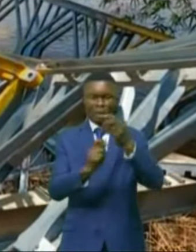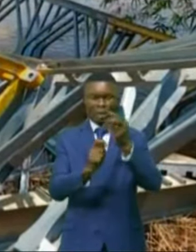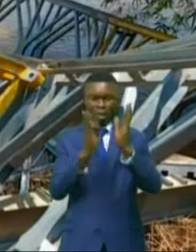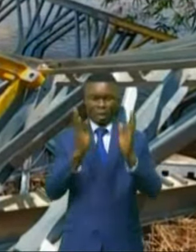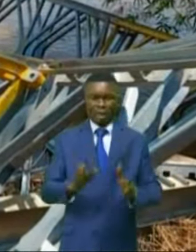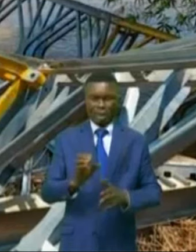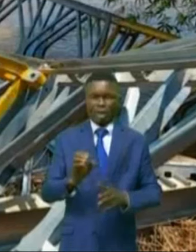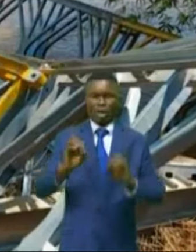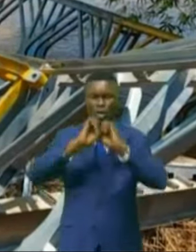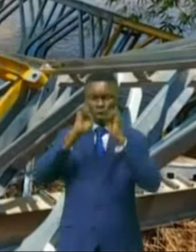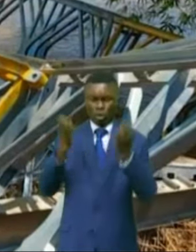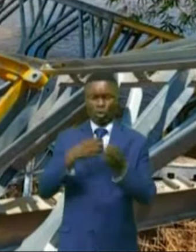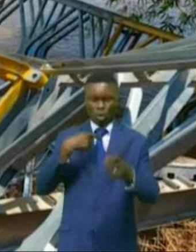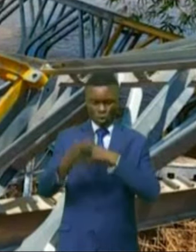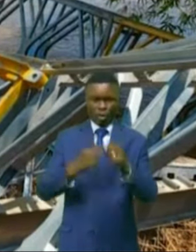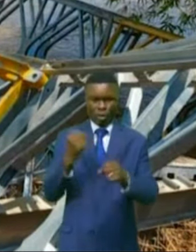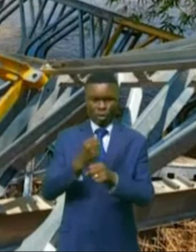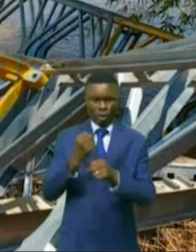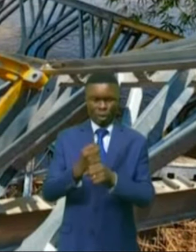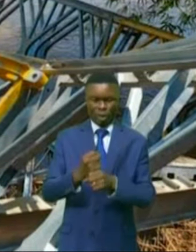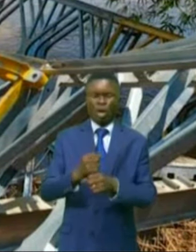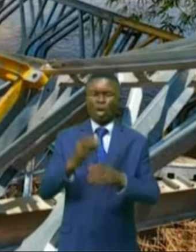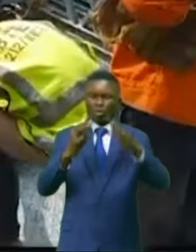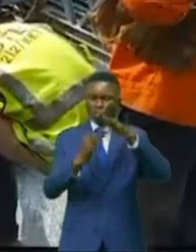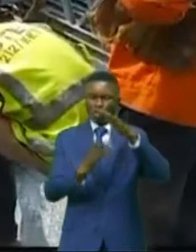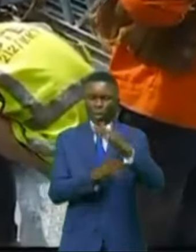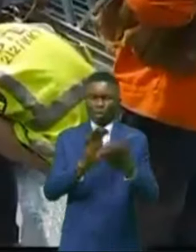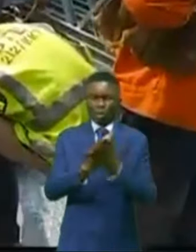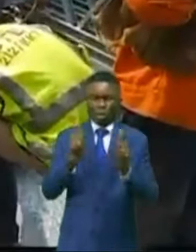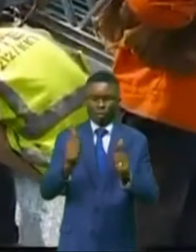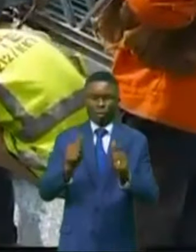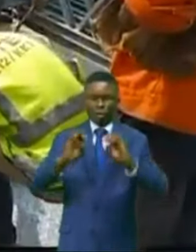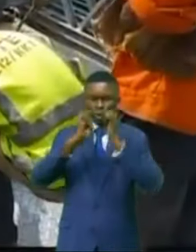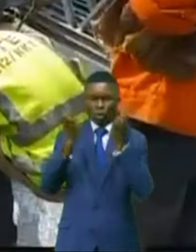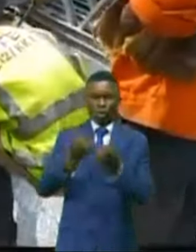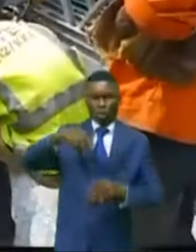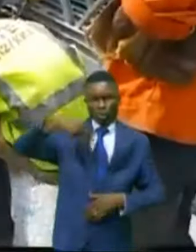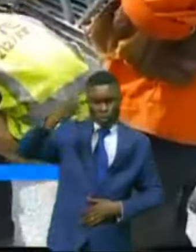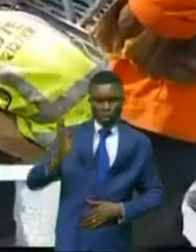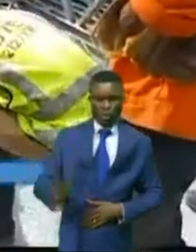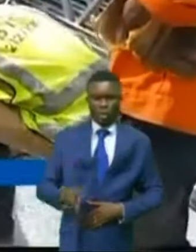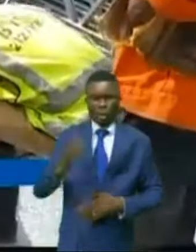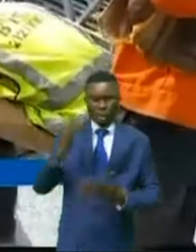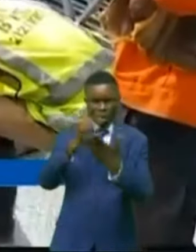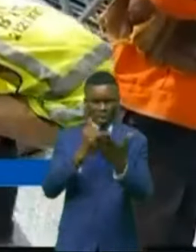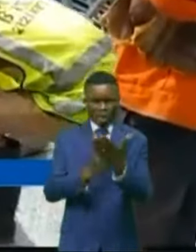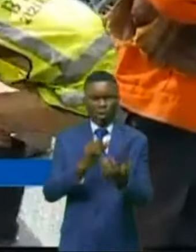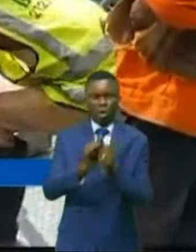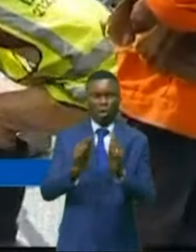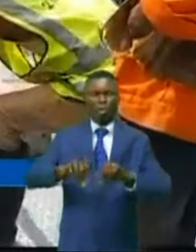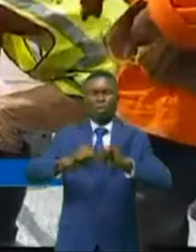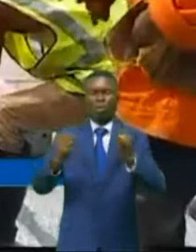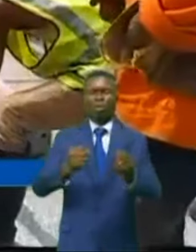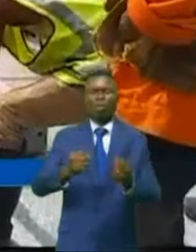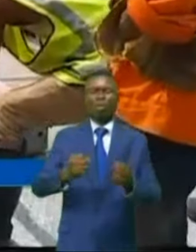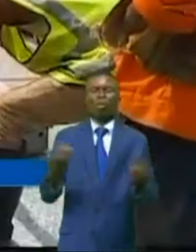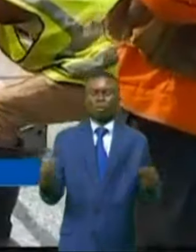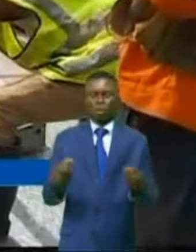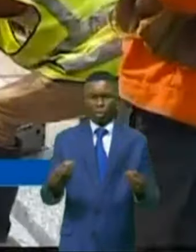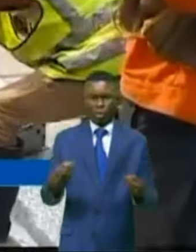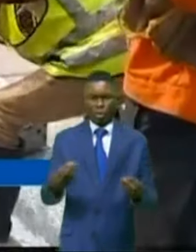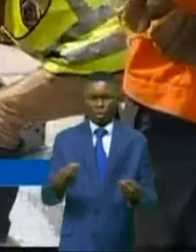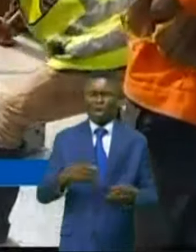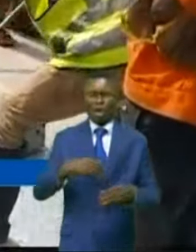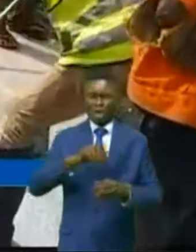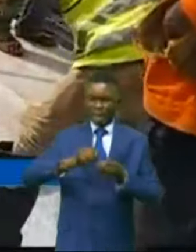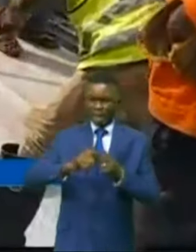route sont à pied d'œuvre pour sa remise en état. Une équipe d'experts pour identifier les causes réelles de cet incident et pour y